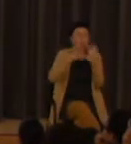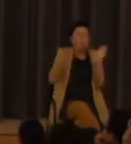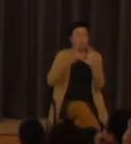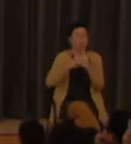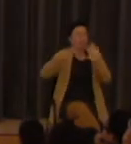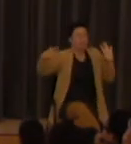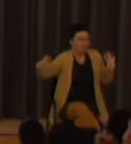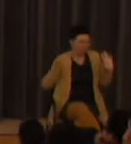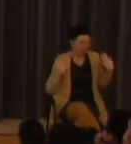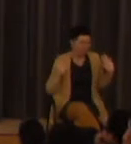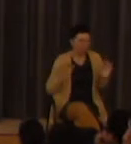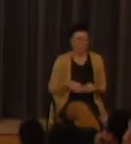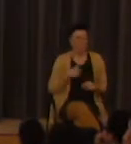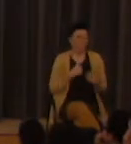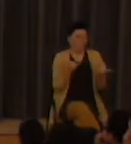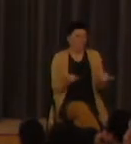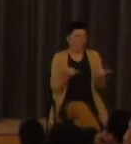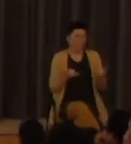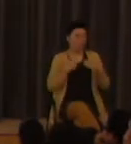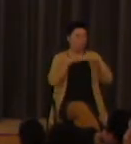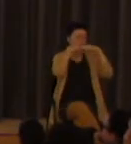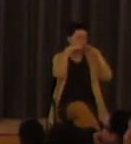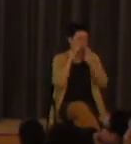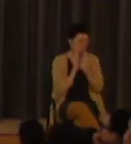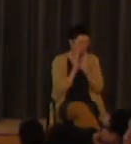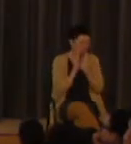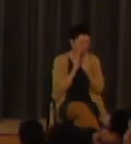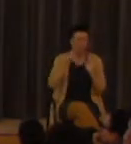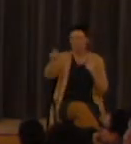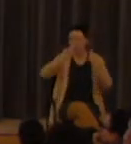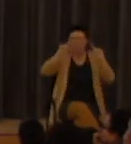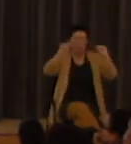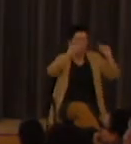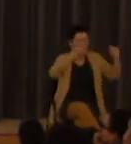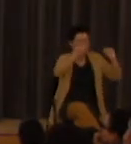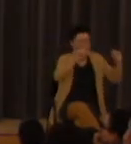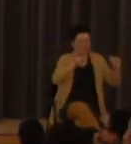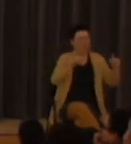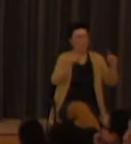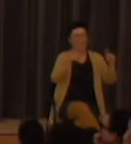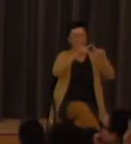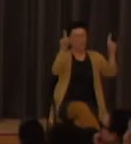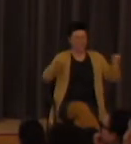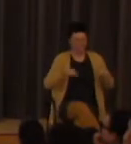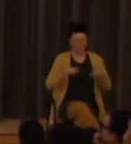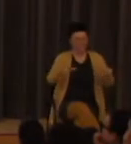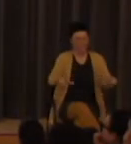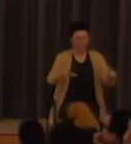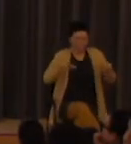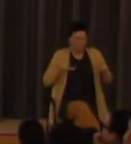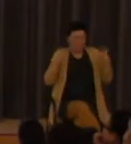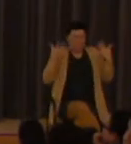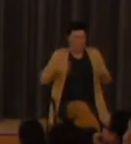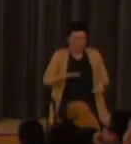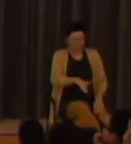Ara estem molt tristos perquè ja heu acabat, rebeu el certificat i llavors ja sortireu.